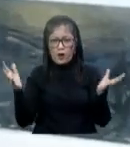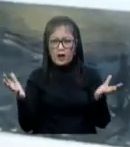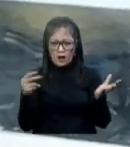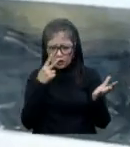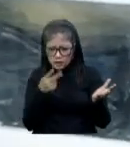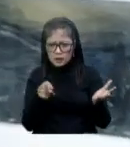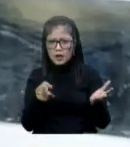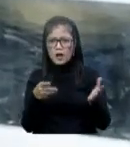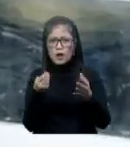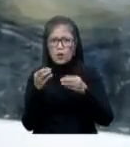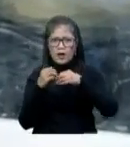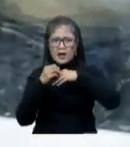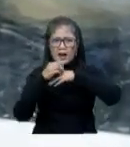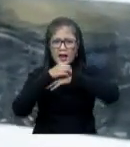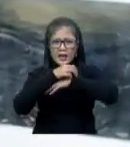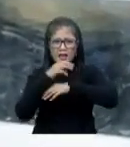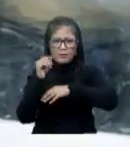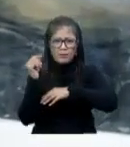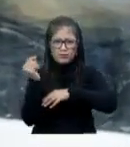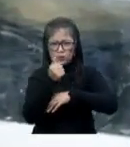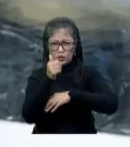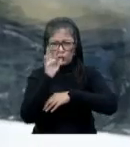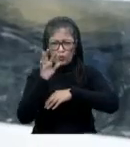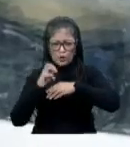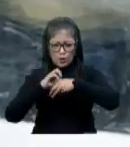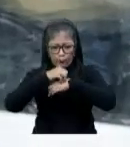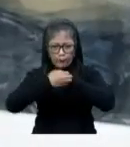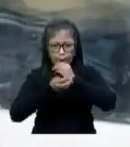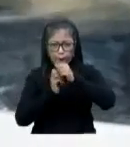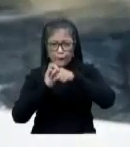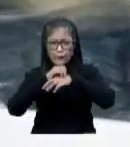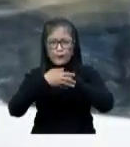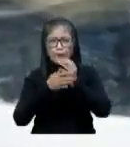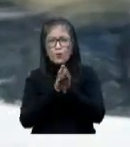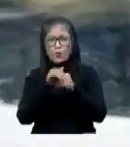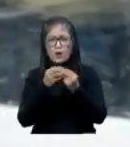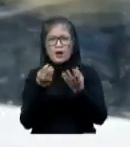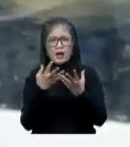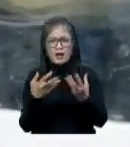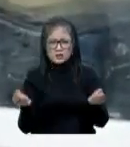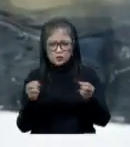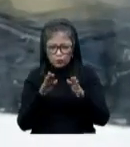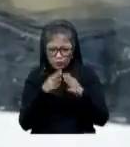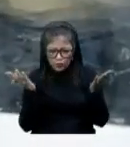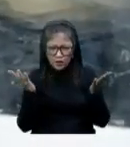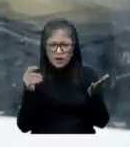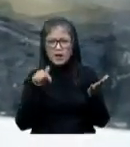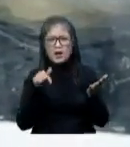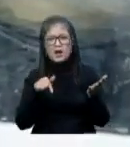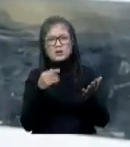putih. Tapi posisi apa itu? Waktu dibuka itu sudah enggak berupa uang, tapi